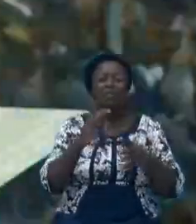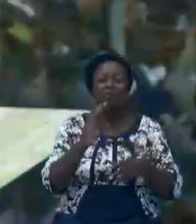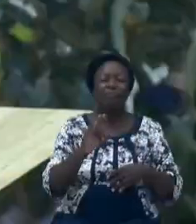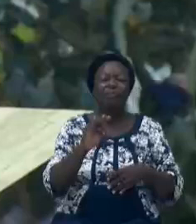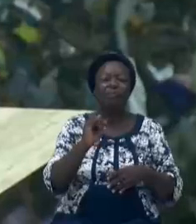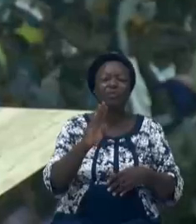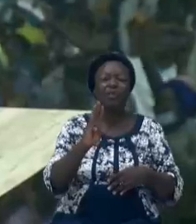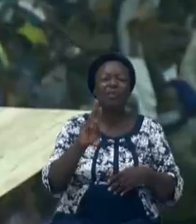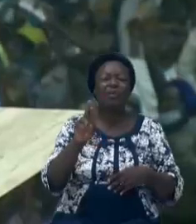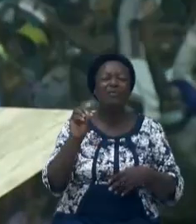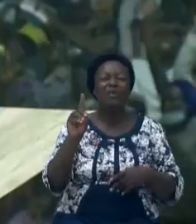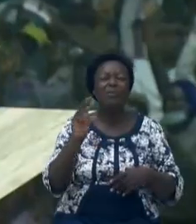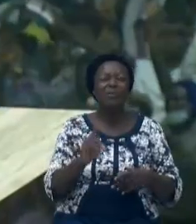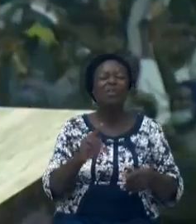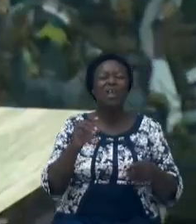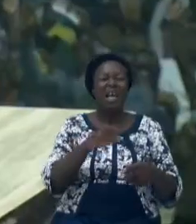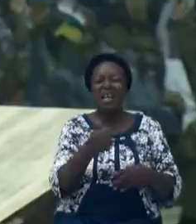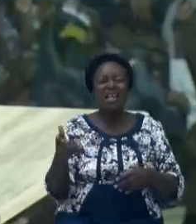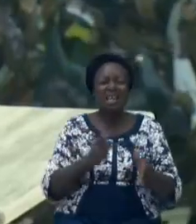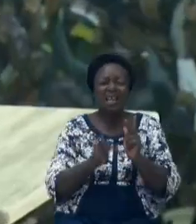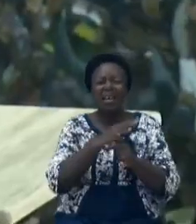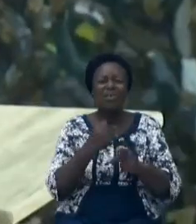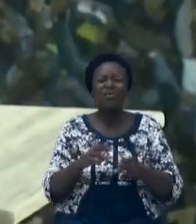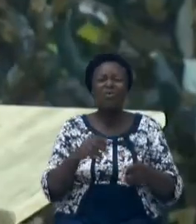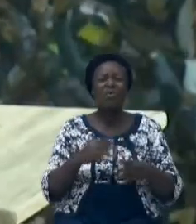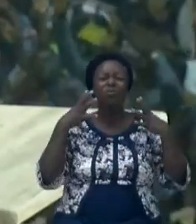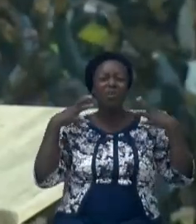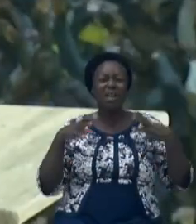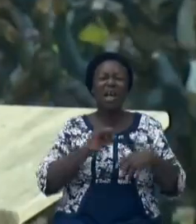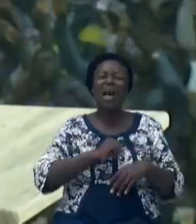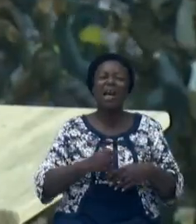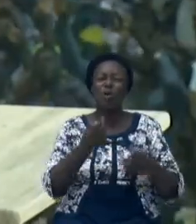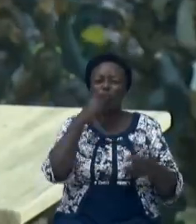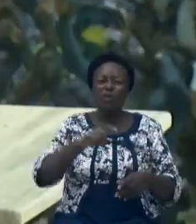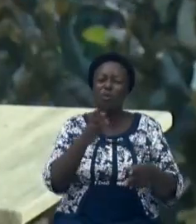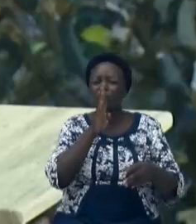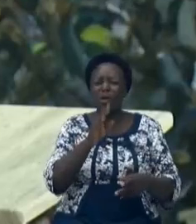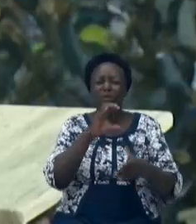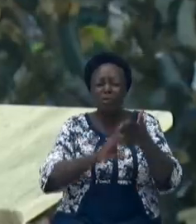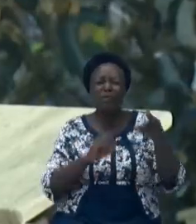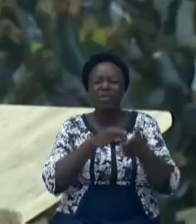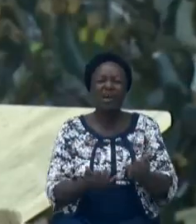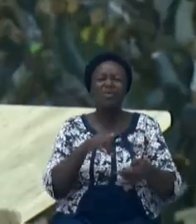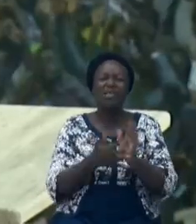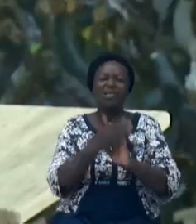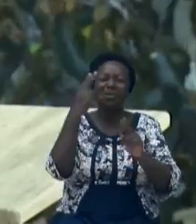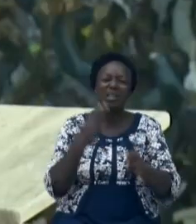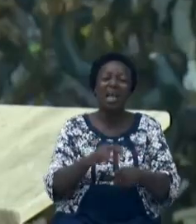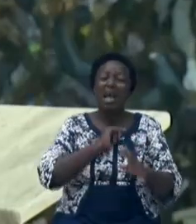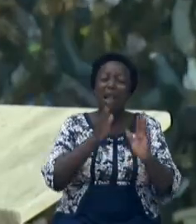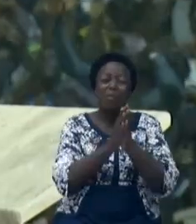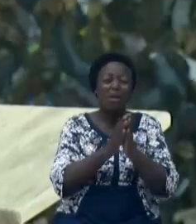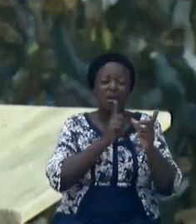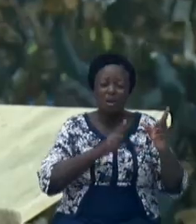pris tout simplement fibrome quel que soit l'emplacement le cumin hernie soyons